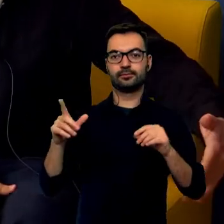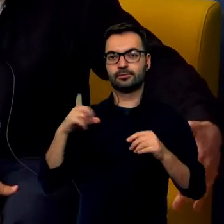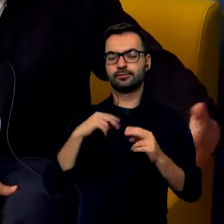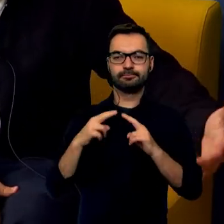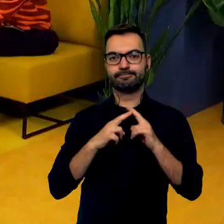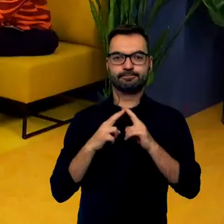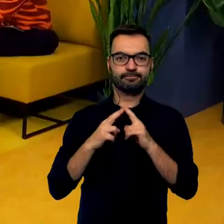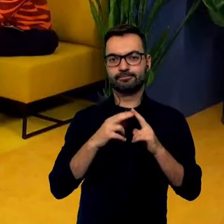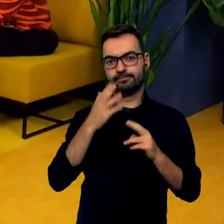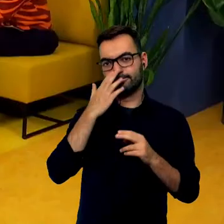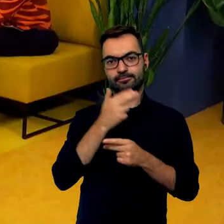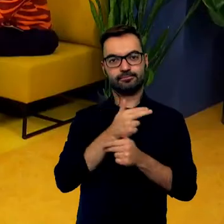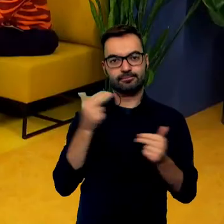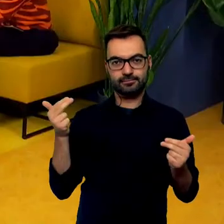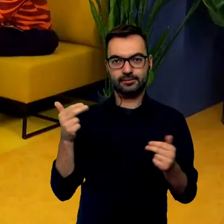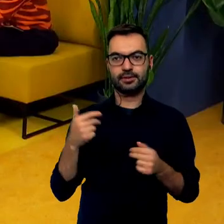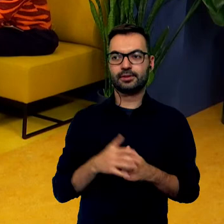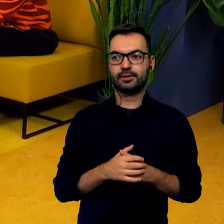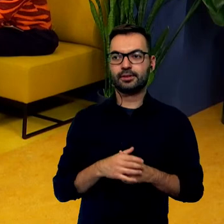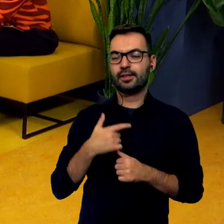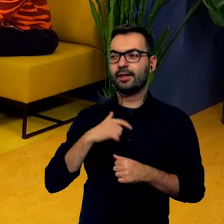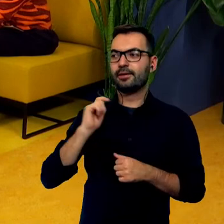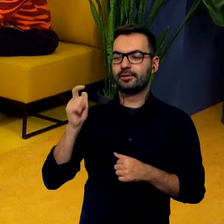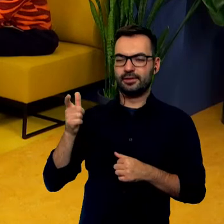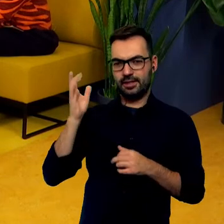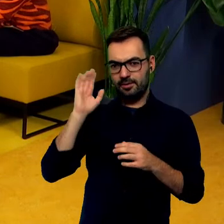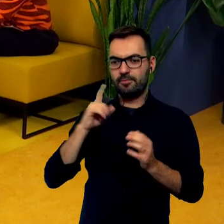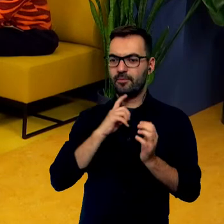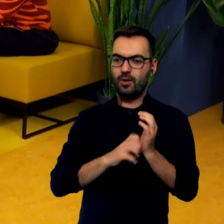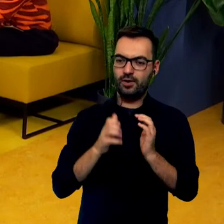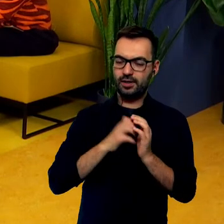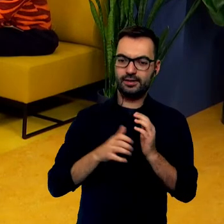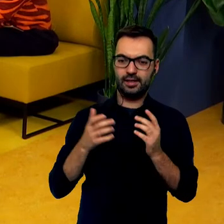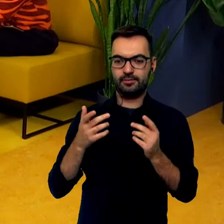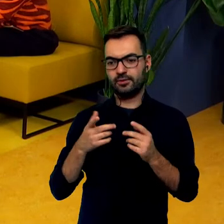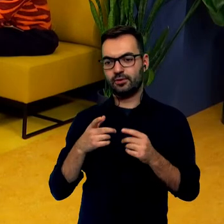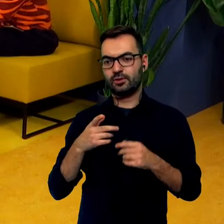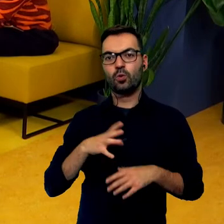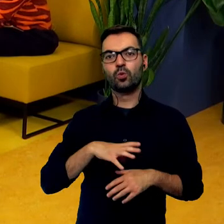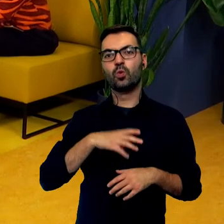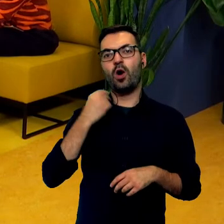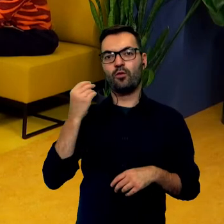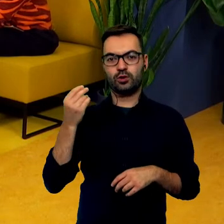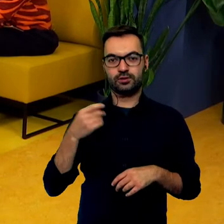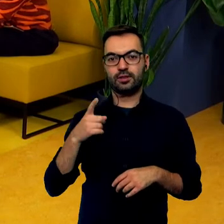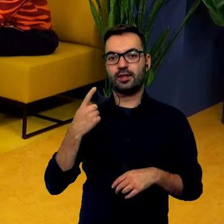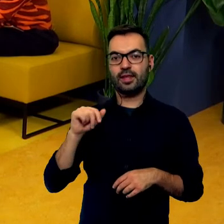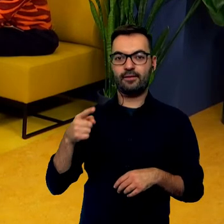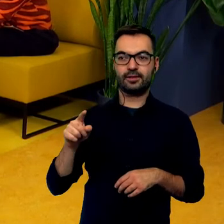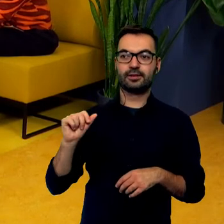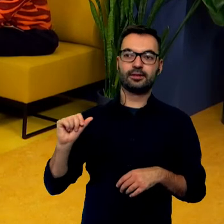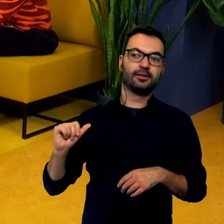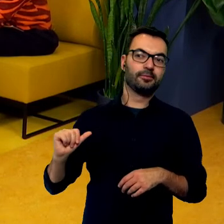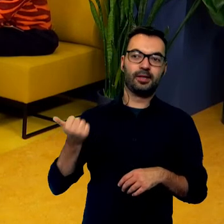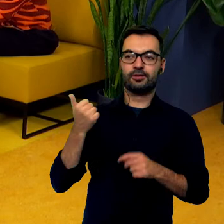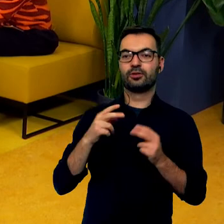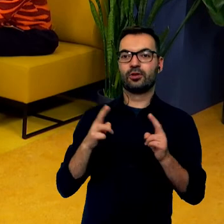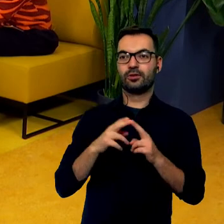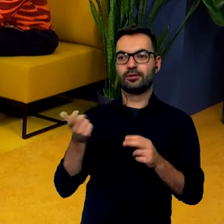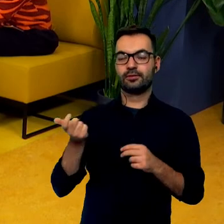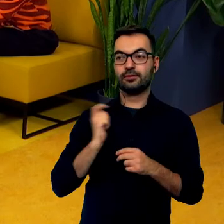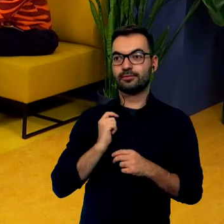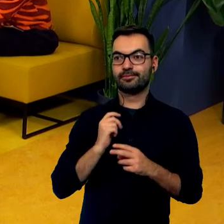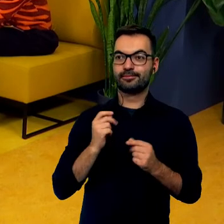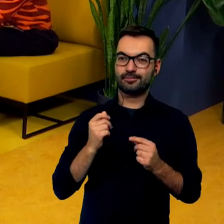ustalaliśmy, o czym będziemy mówić, ja tam mówiłem, słuchaj, to pogadamy sobie o duchowości. I Dawid przy pierwszym takim naszym kontakcie